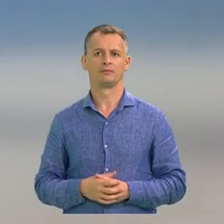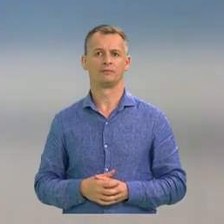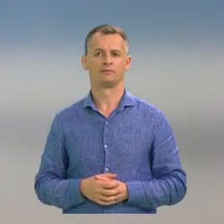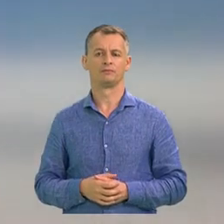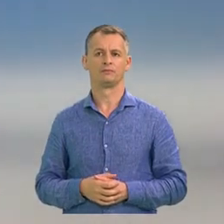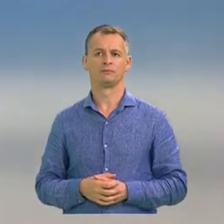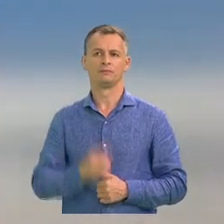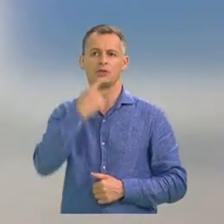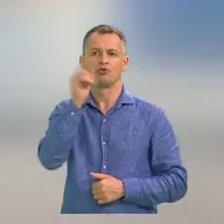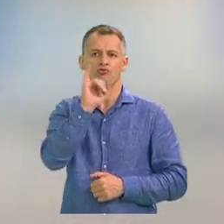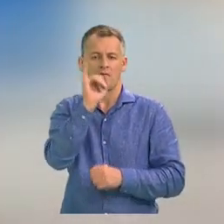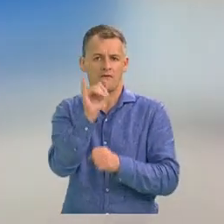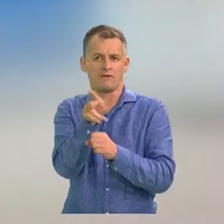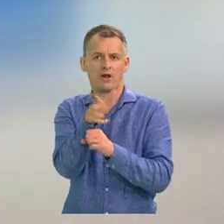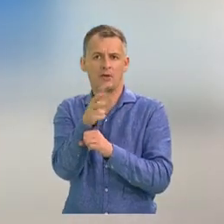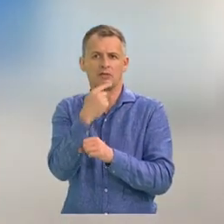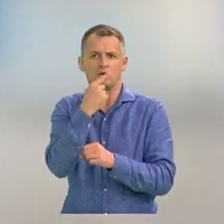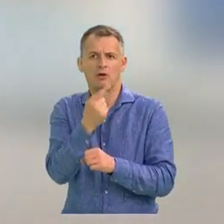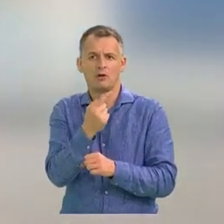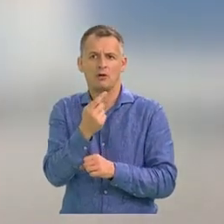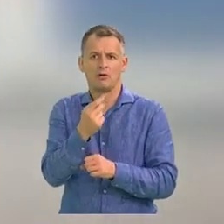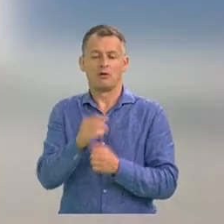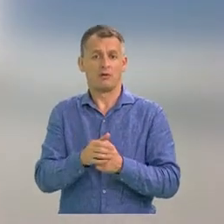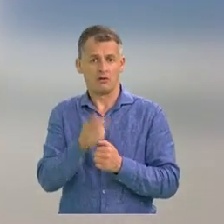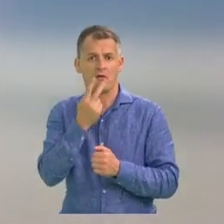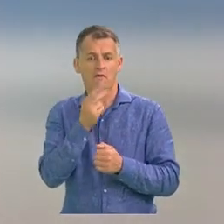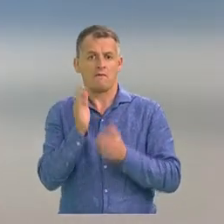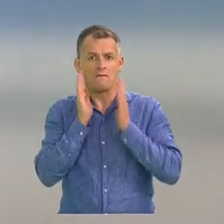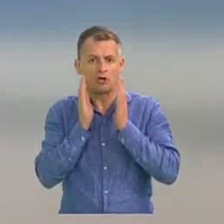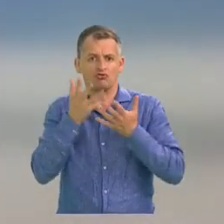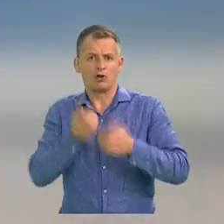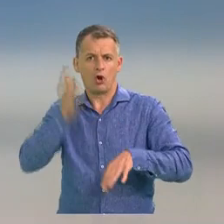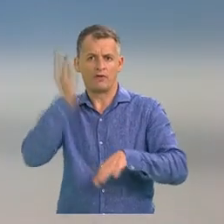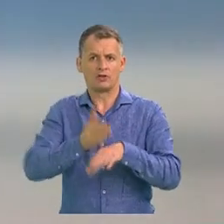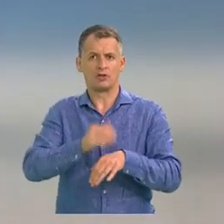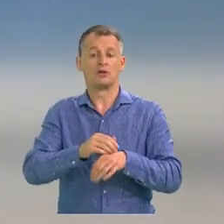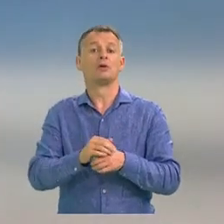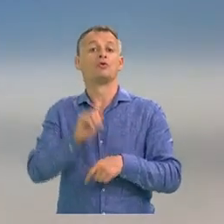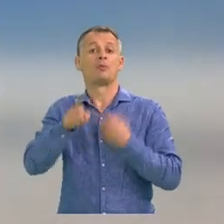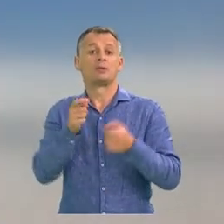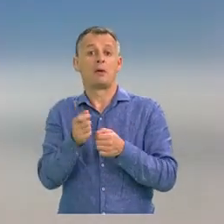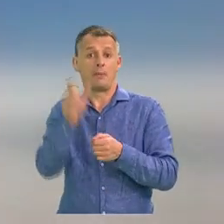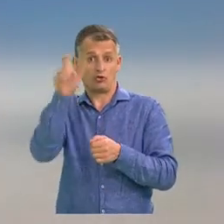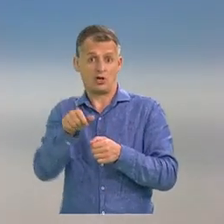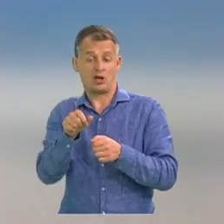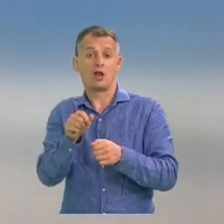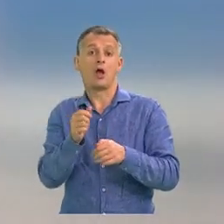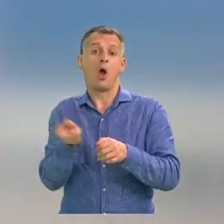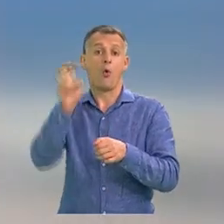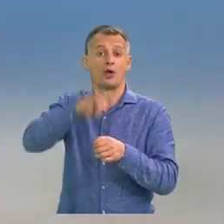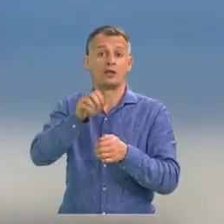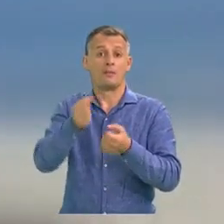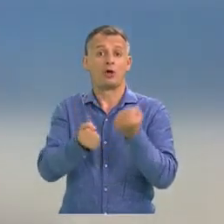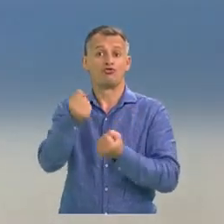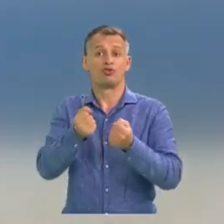Trei bune, bă! Mamă, ce dă în ăsta aici! După ce au lăsat victimele să agonizeze la pământ, agresorii s-au urcat într-o mașină și s-au făcut